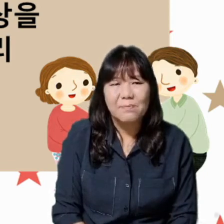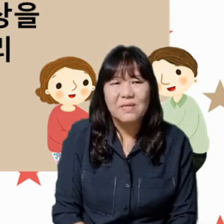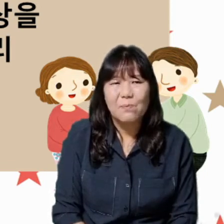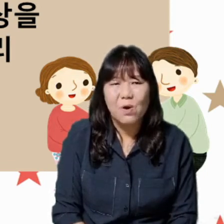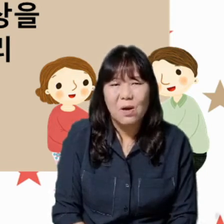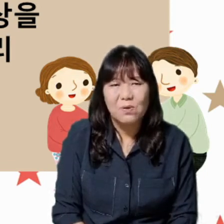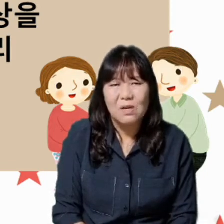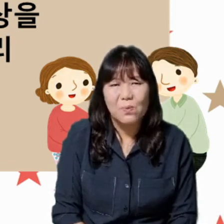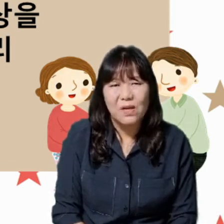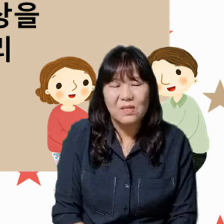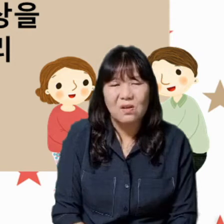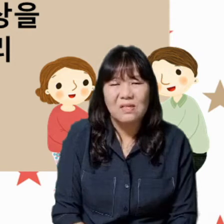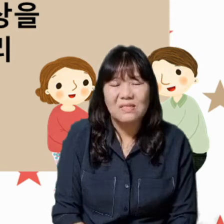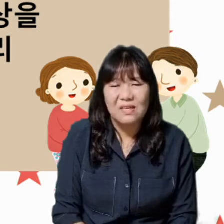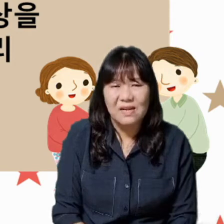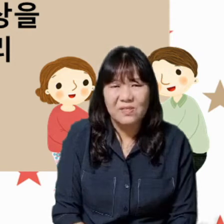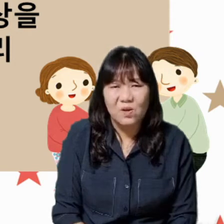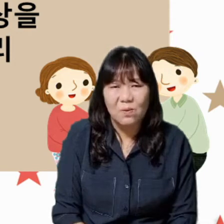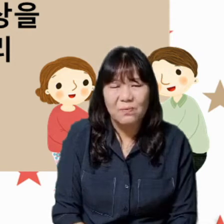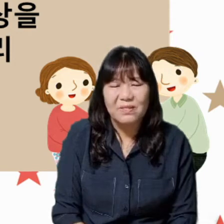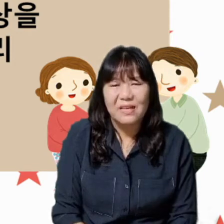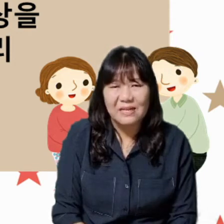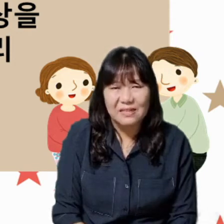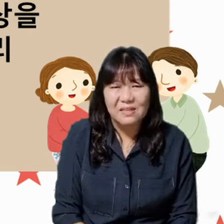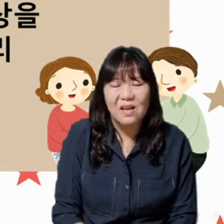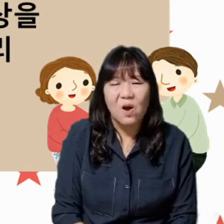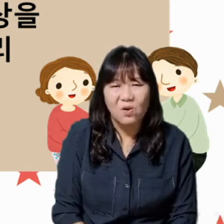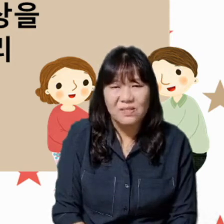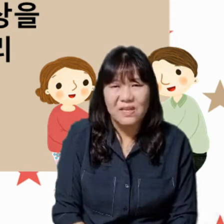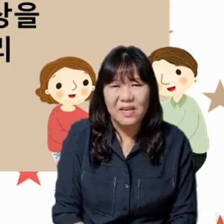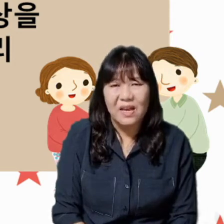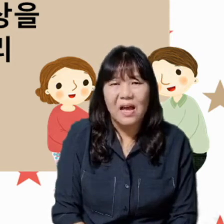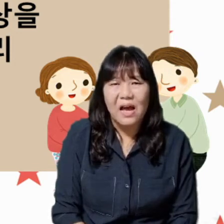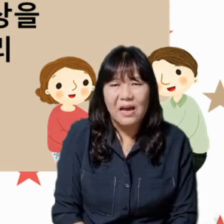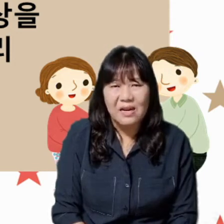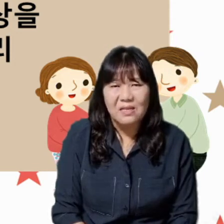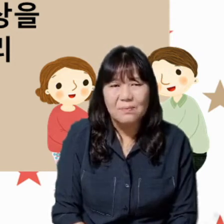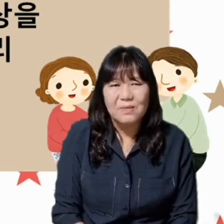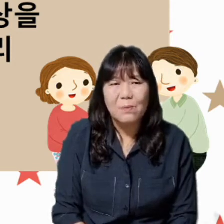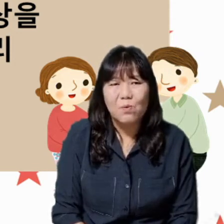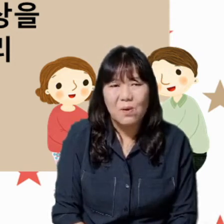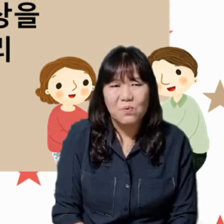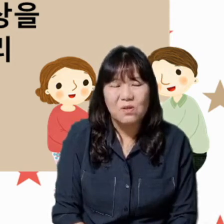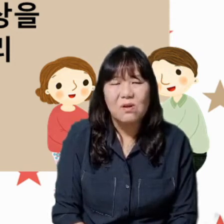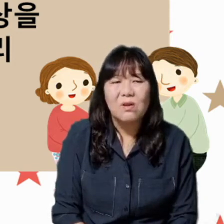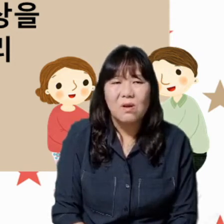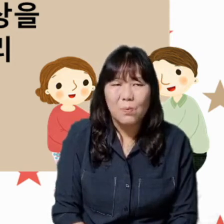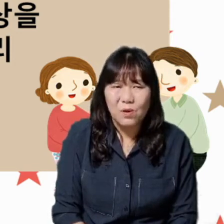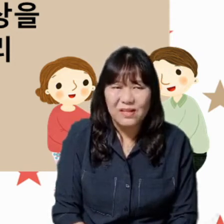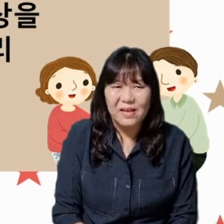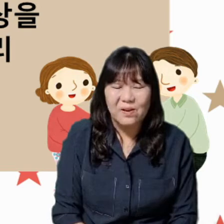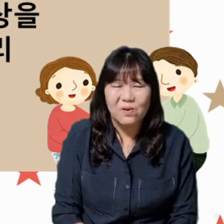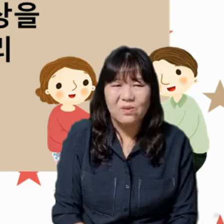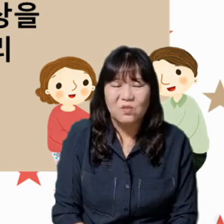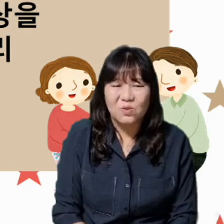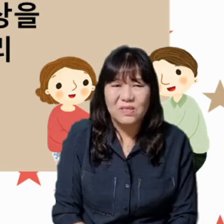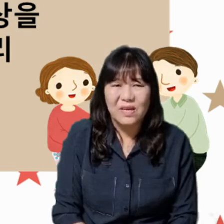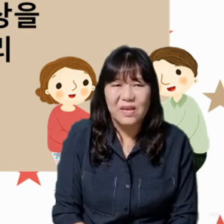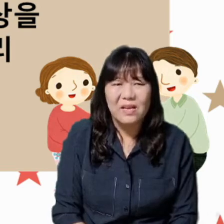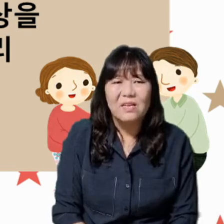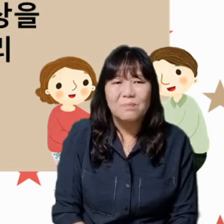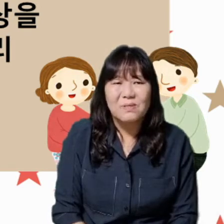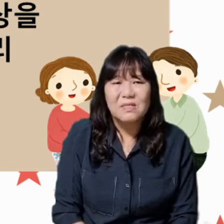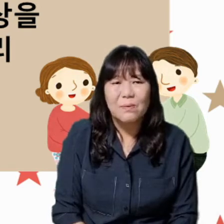하나님 사모함을 회복했던 이스라엘처럼 나는 언제 하나님 사모함을 회복했나요?